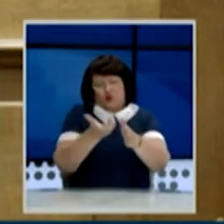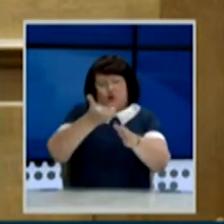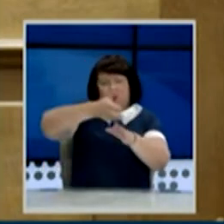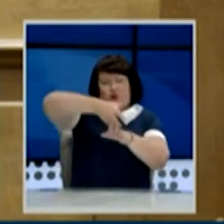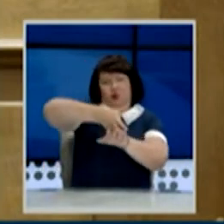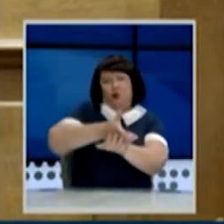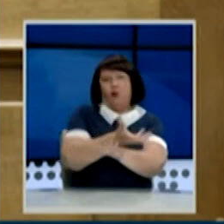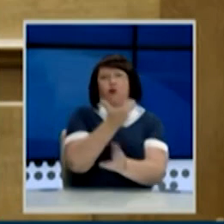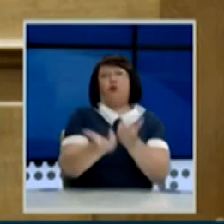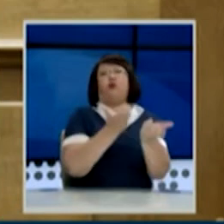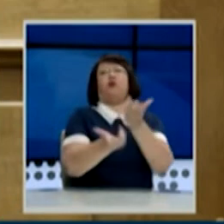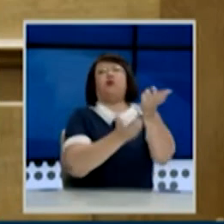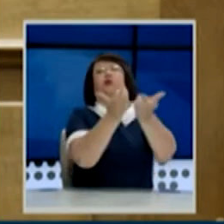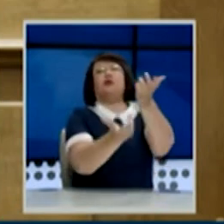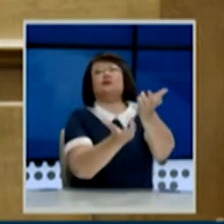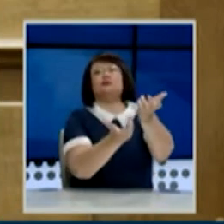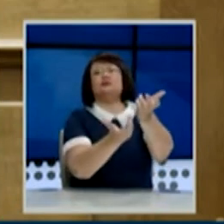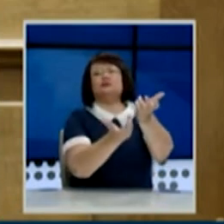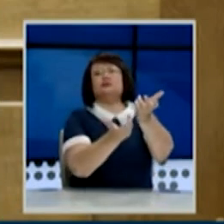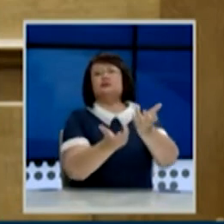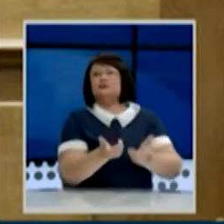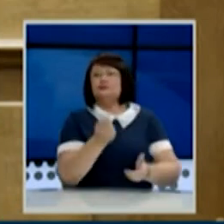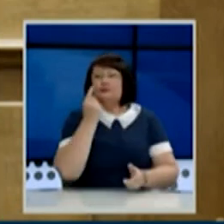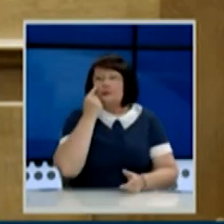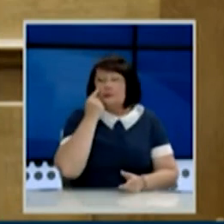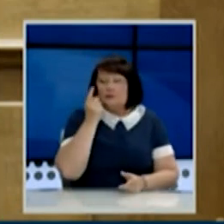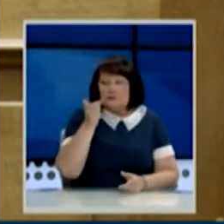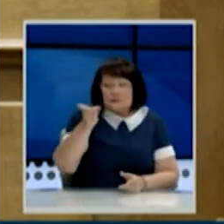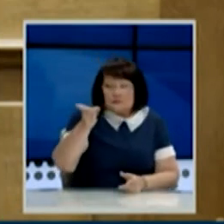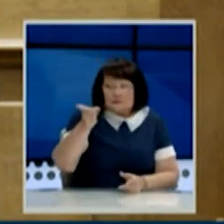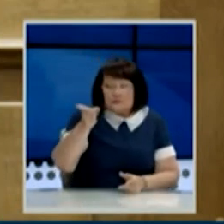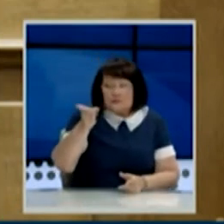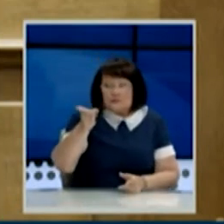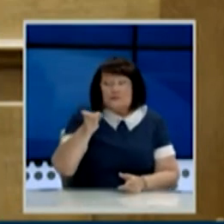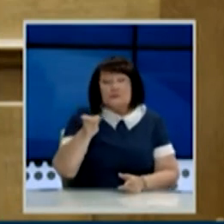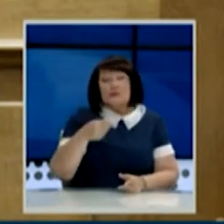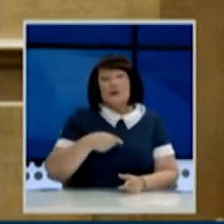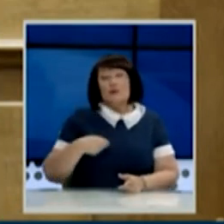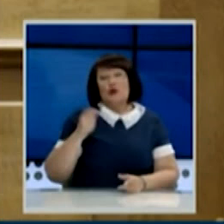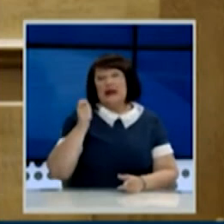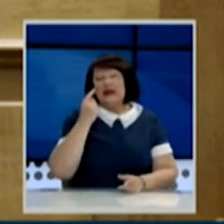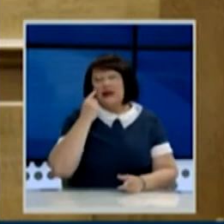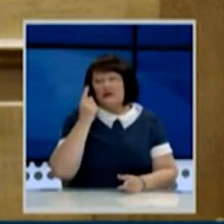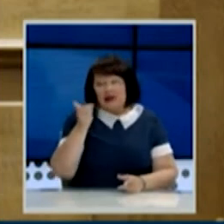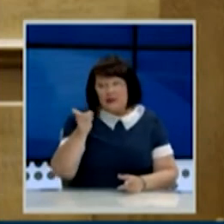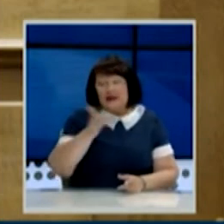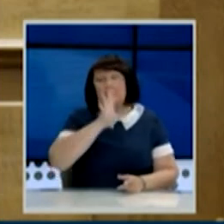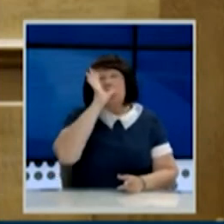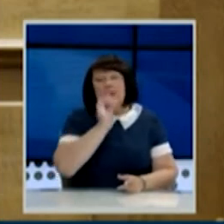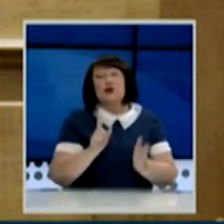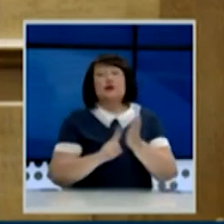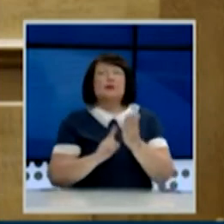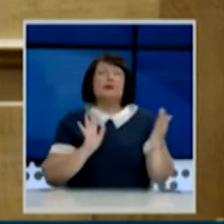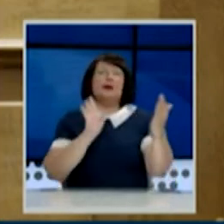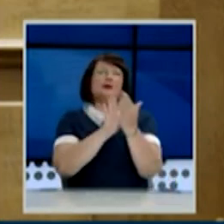αποτυχημένη διαχείριση. Μάλιστα. Τώρα στο θέμα των οικονομικών εξαγγελιών, των μεταρρυθμίσεων. Λέγεται ότι